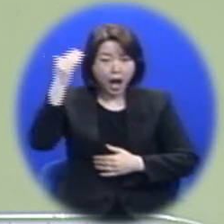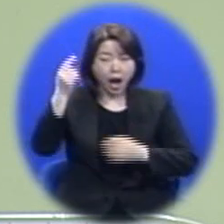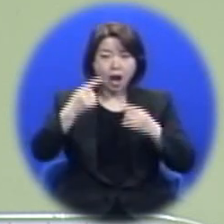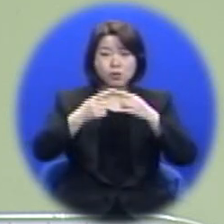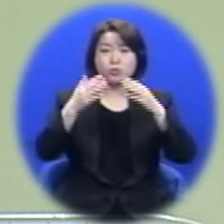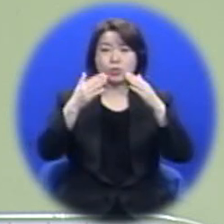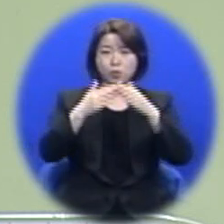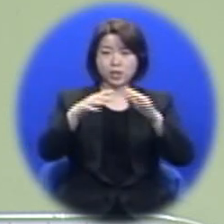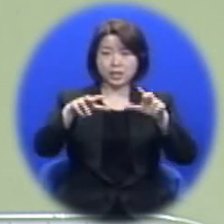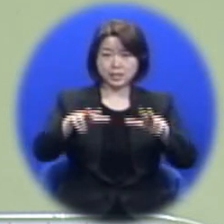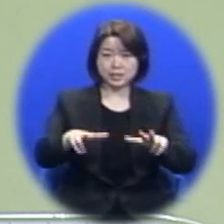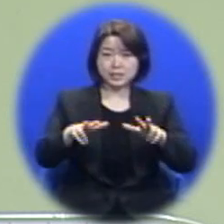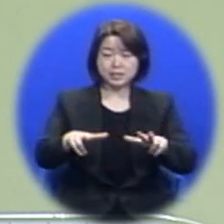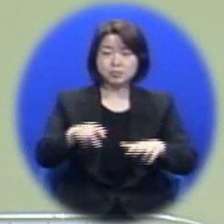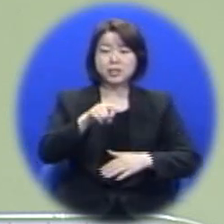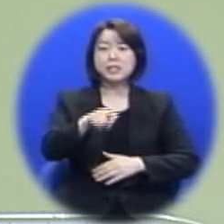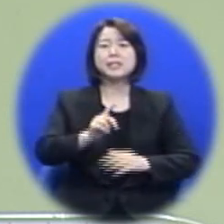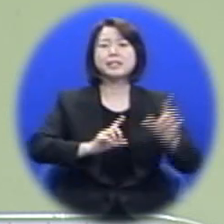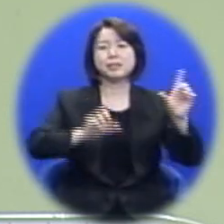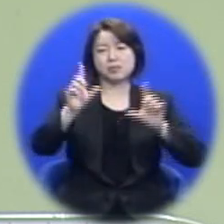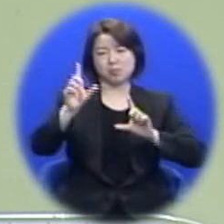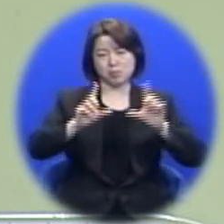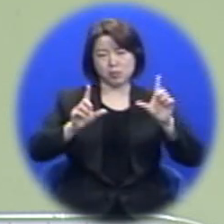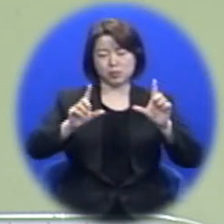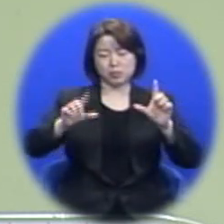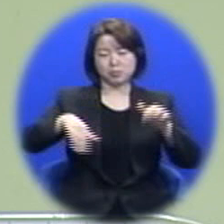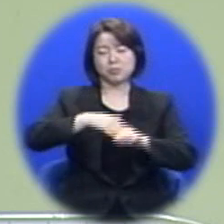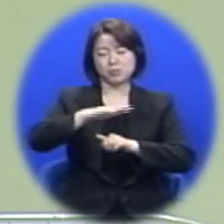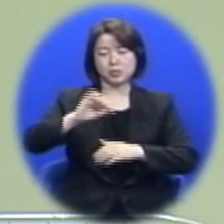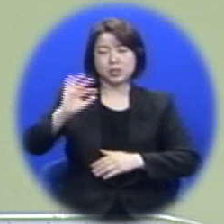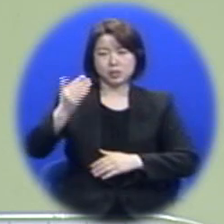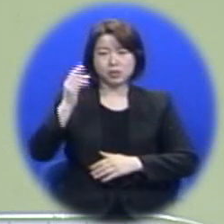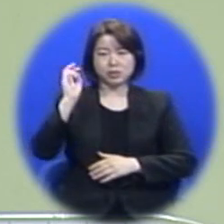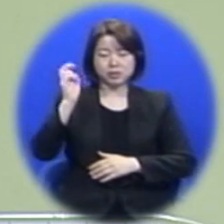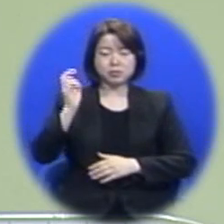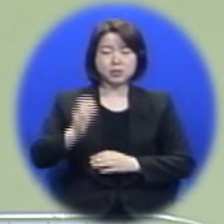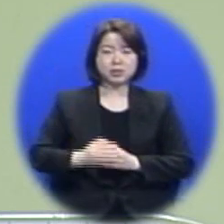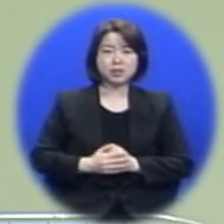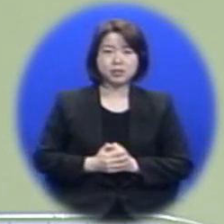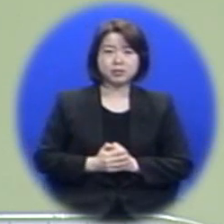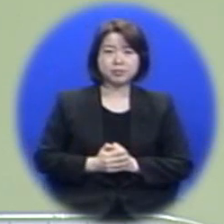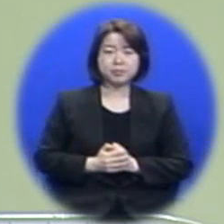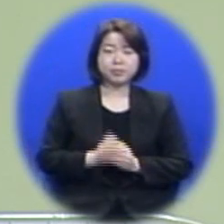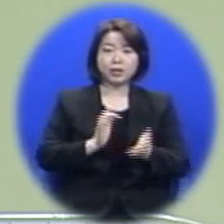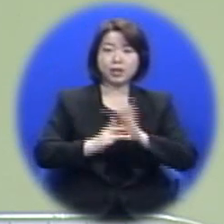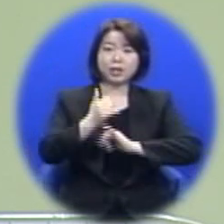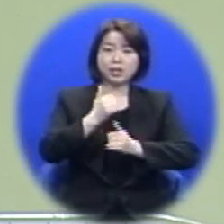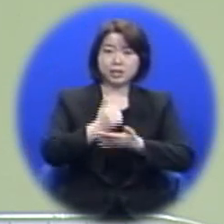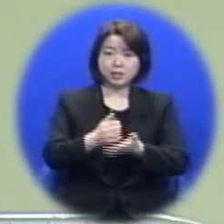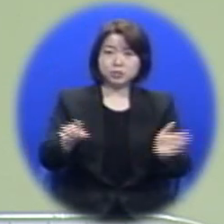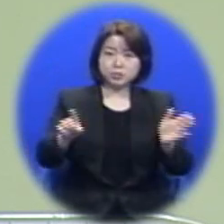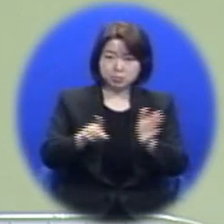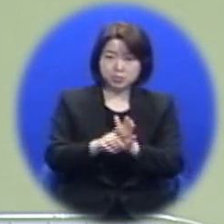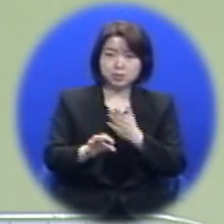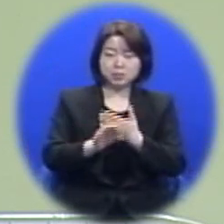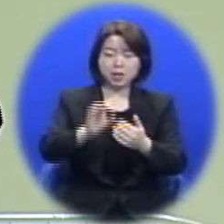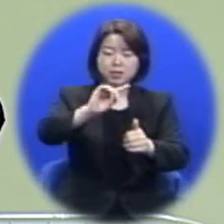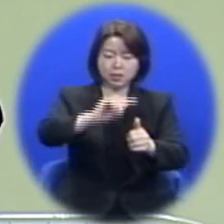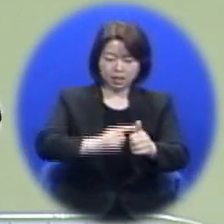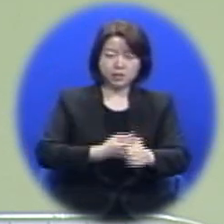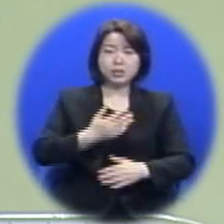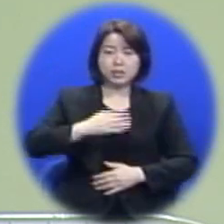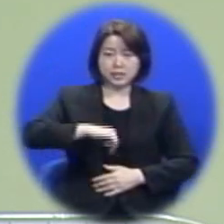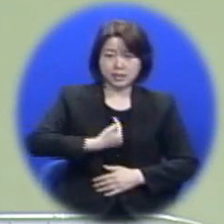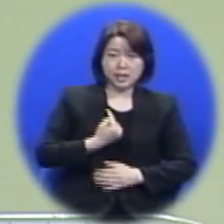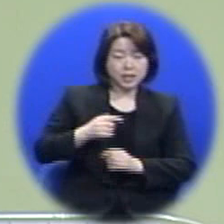지금 이 모양이 된 겁니다 예수를 믿으면 당연히 자기를